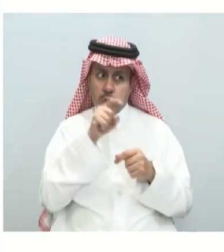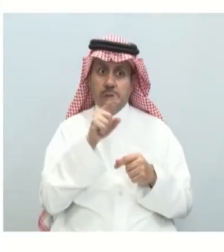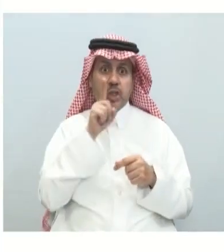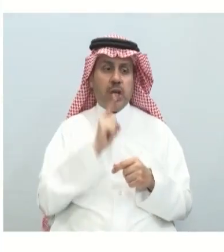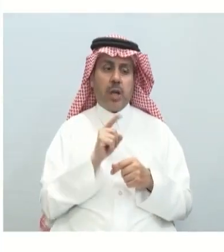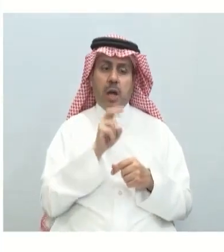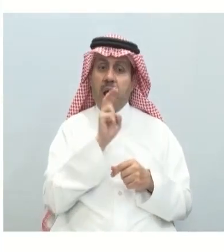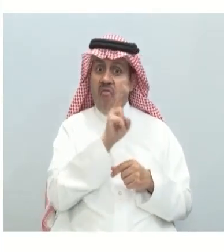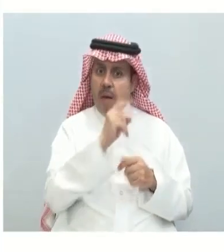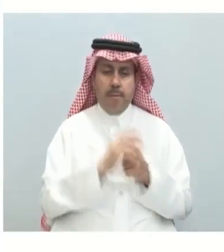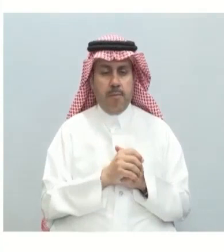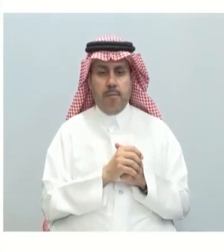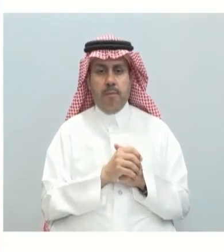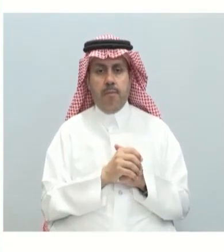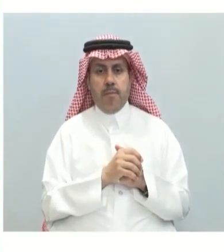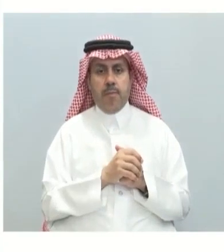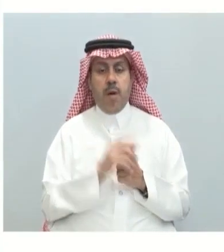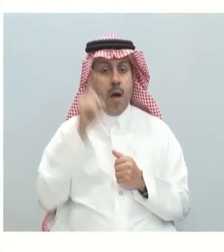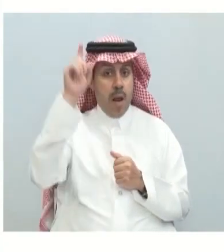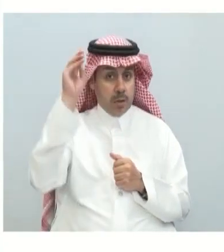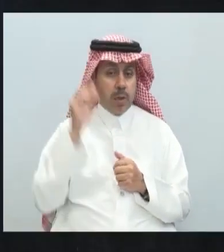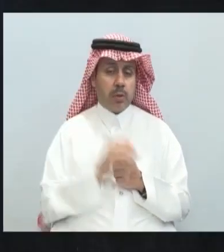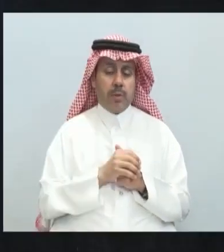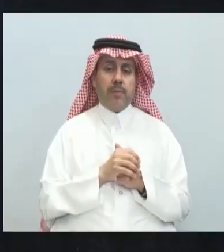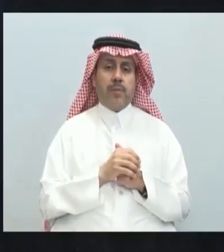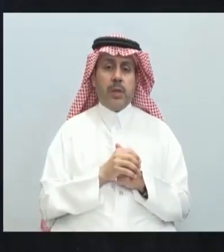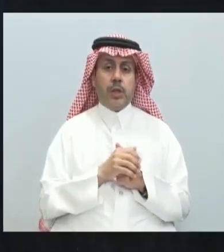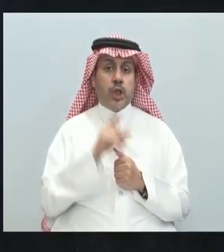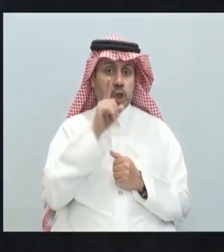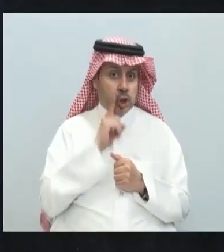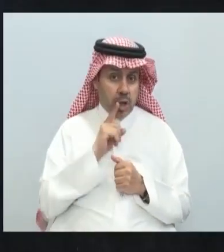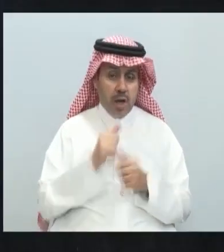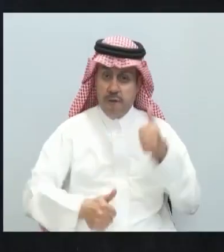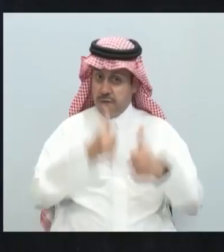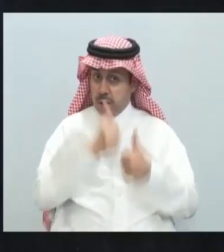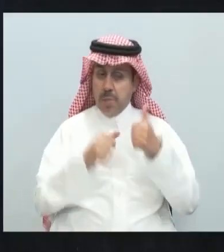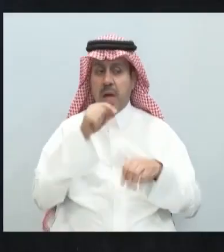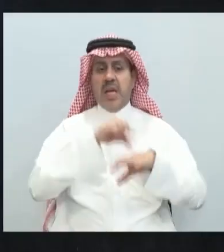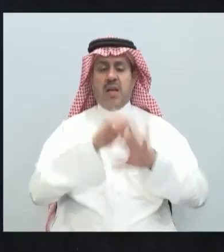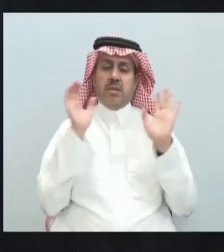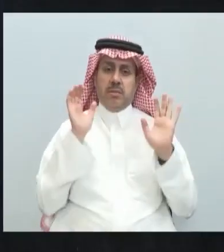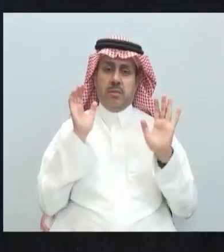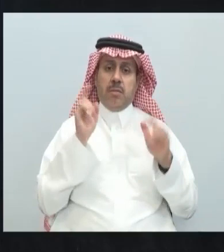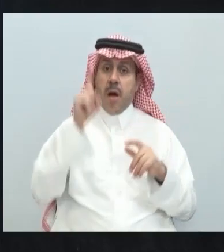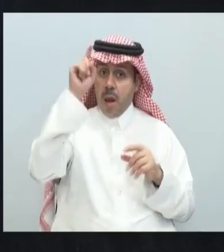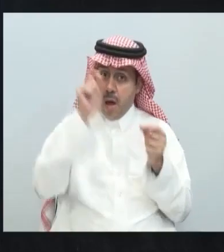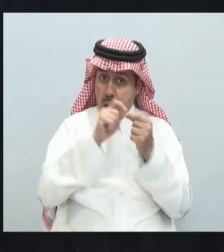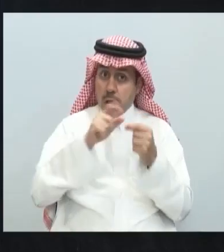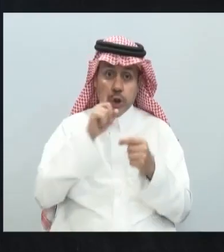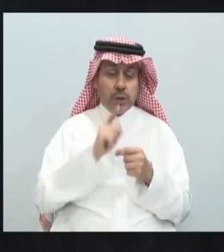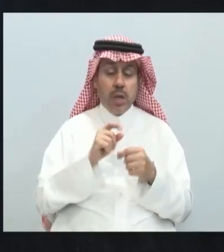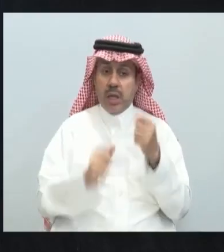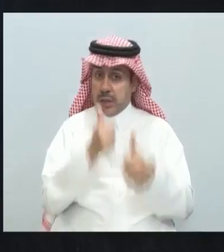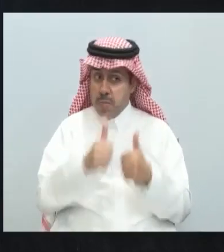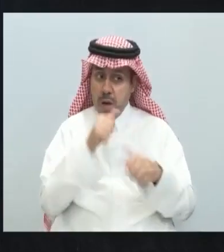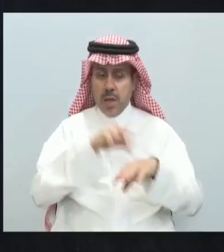الخداع والتمويه الله جل وعلا قد جعله فتنه للناس وقد مكنه في الارض قال انظرني الى يوم